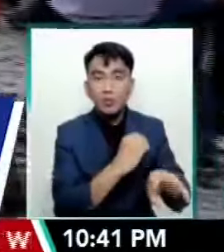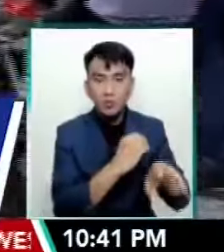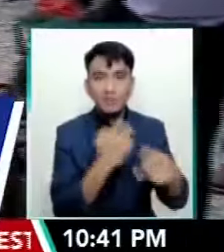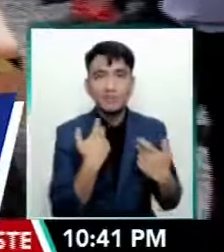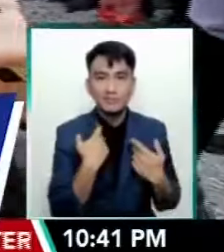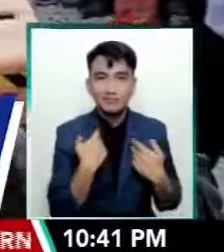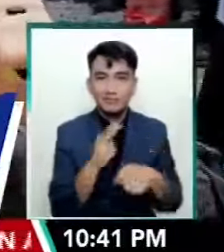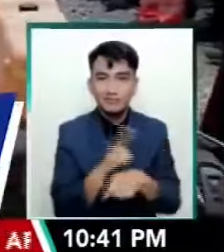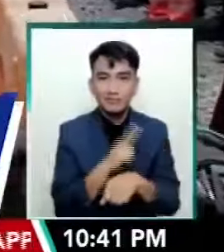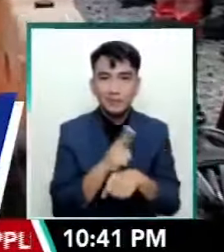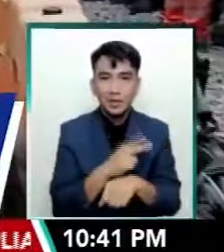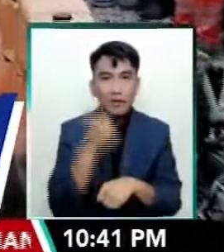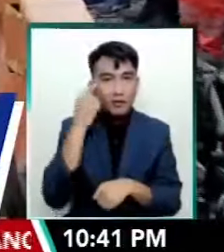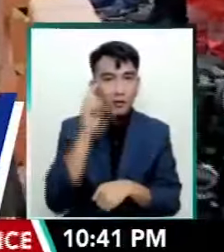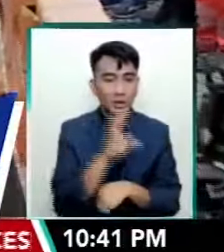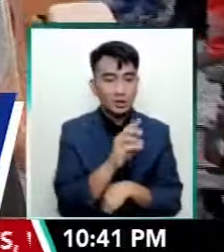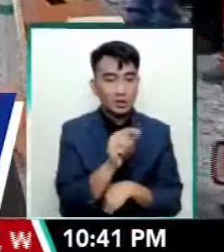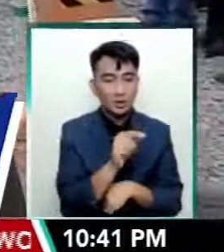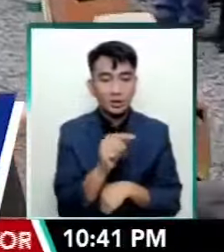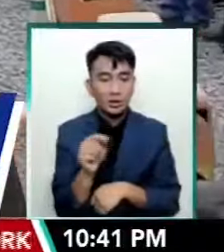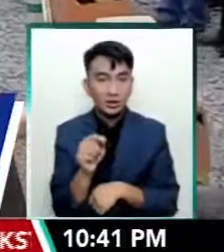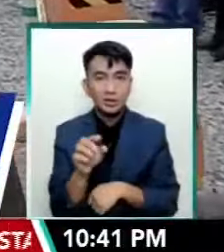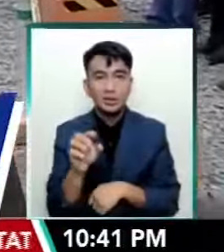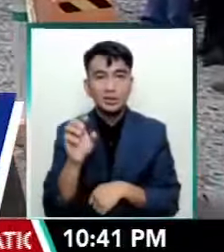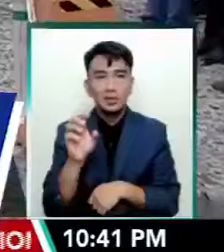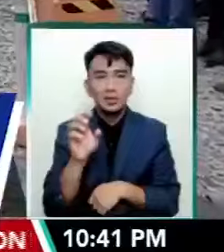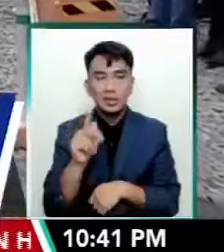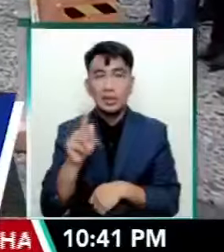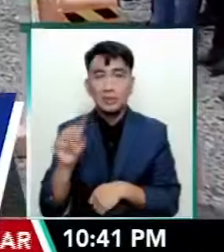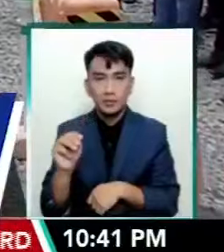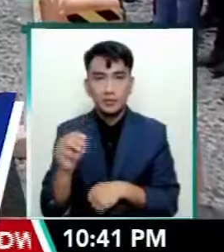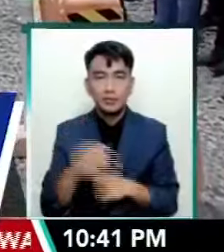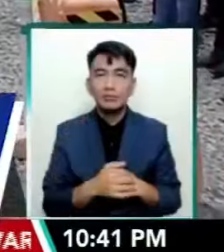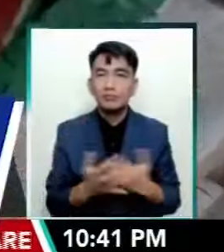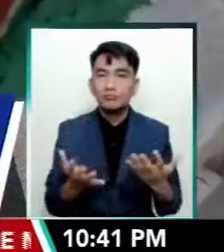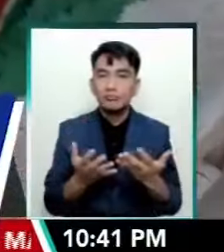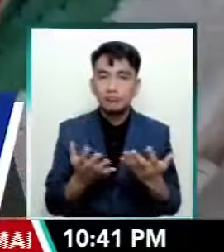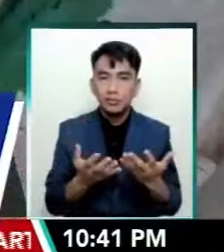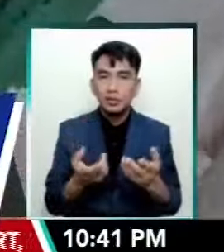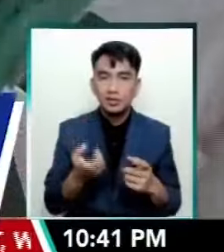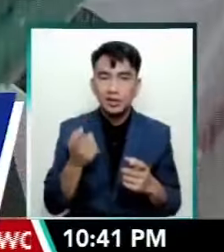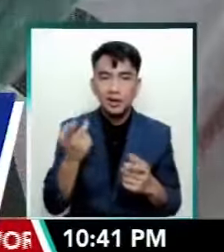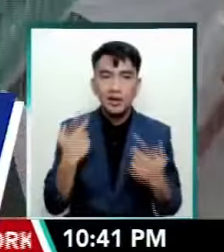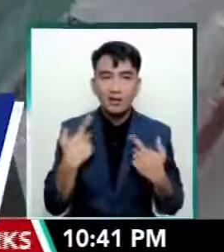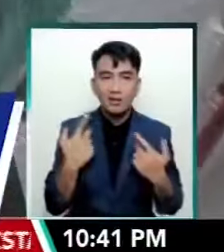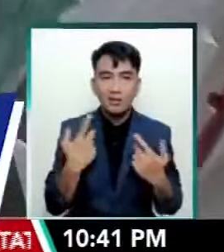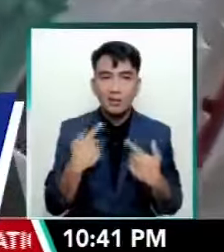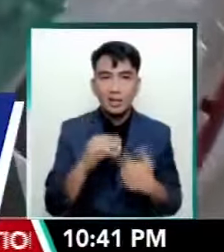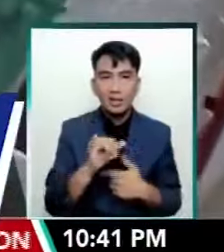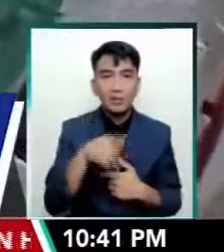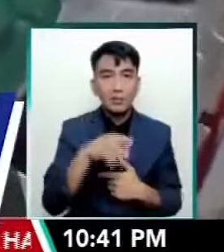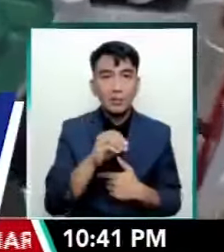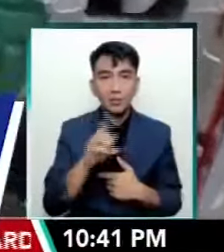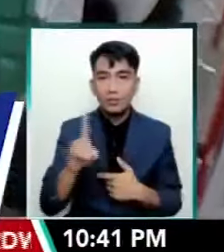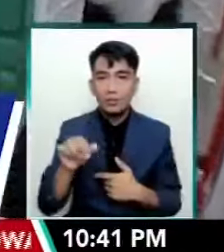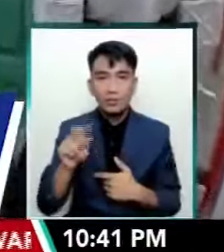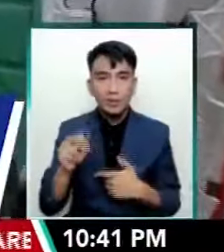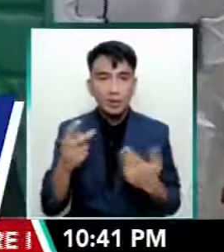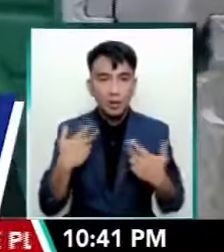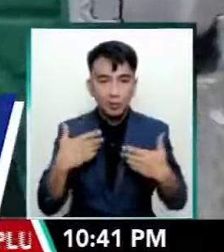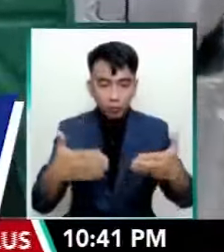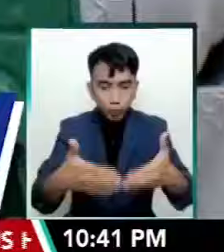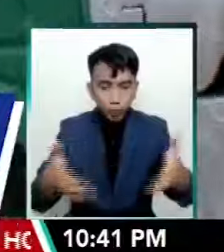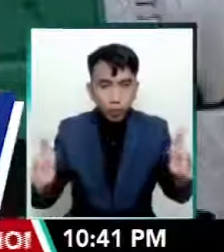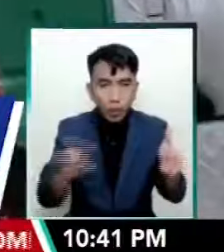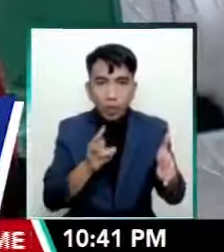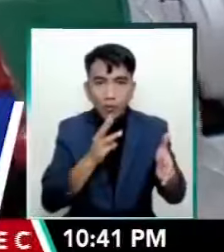halos 6.5 kilometro. Mula yan sa Barangay Bigte hanggang Ipo Dam na sumasalo ng tubig mula sa Angat.